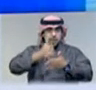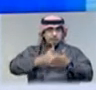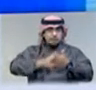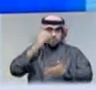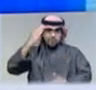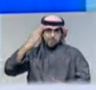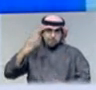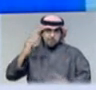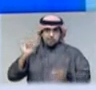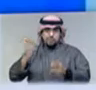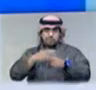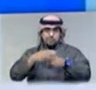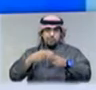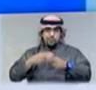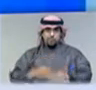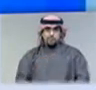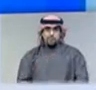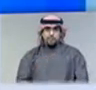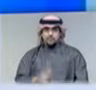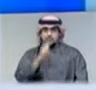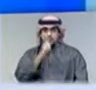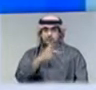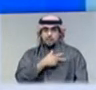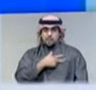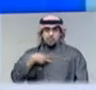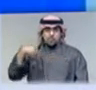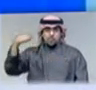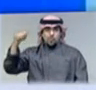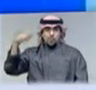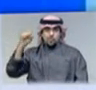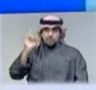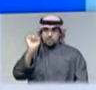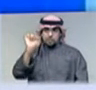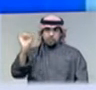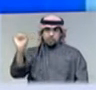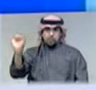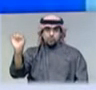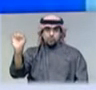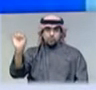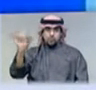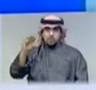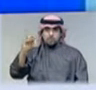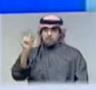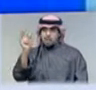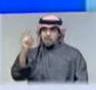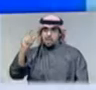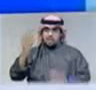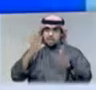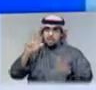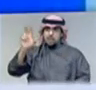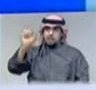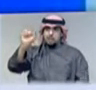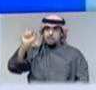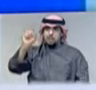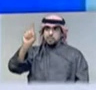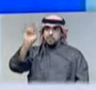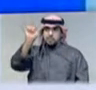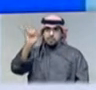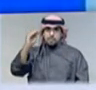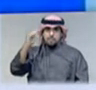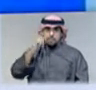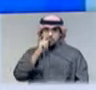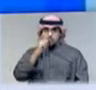نيابيا وحكوميا بما حققته من تقدم وإنجاز في كافة المجالات. وأعربت وزيرة الشؤون الاجتماعية